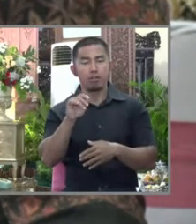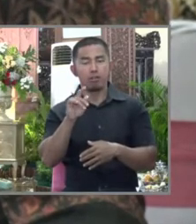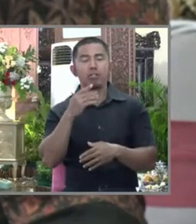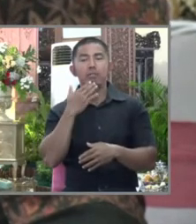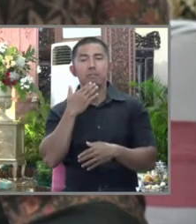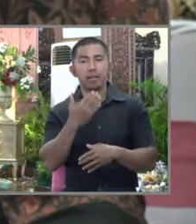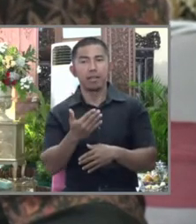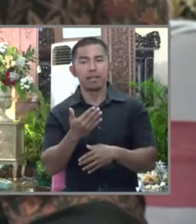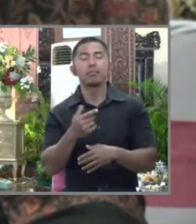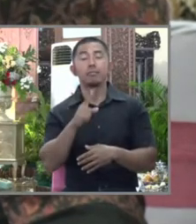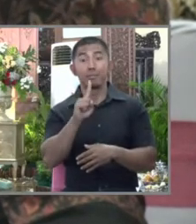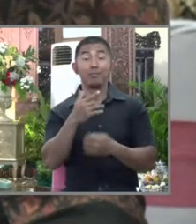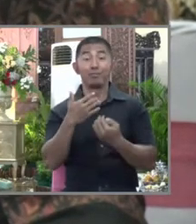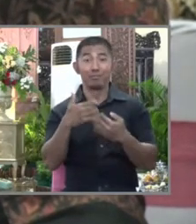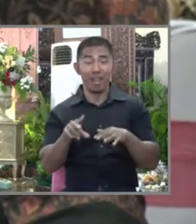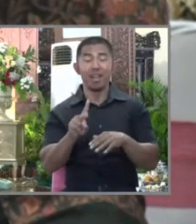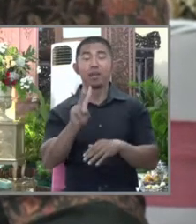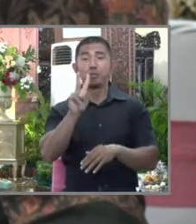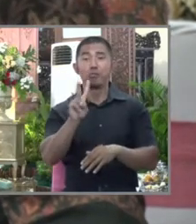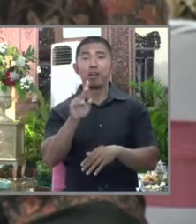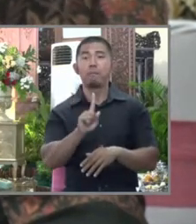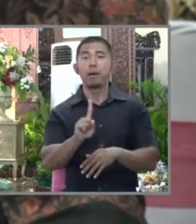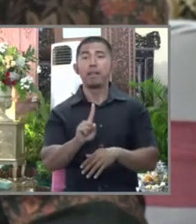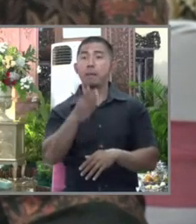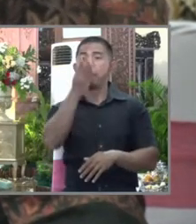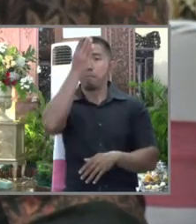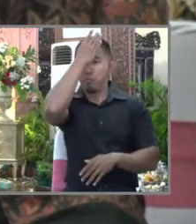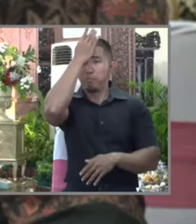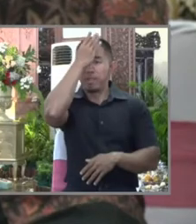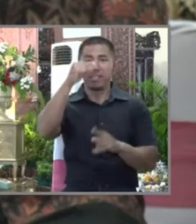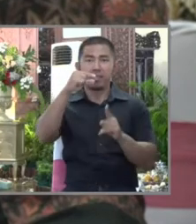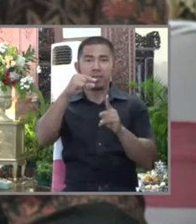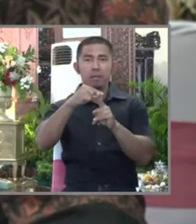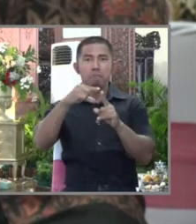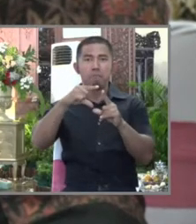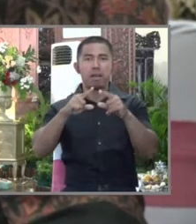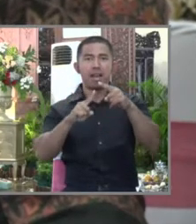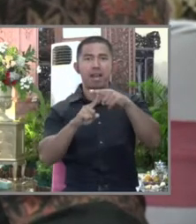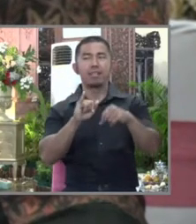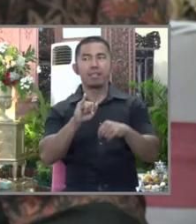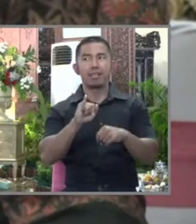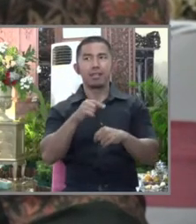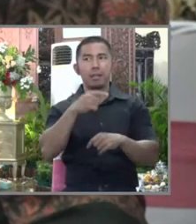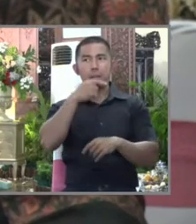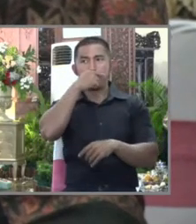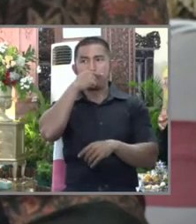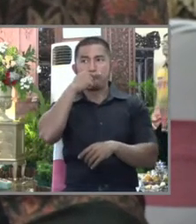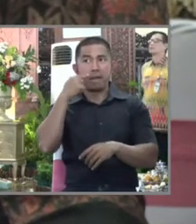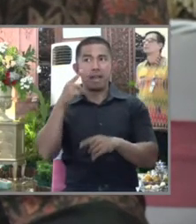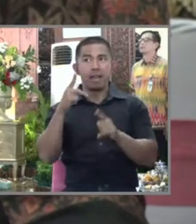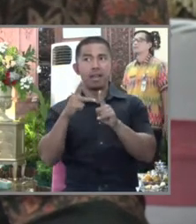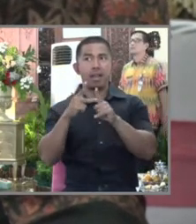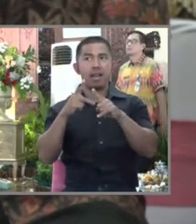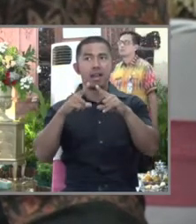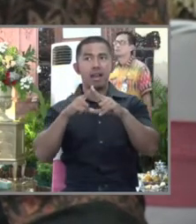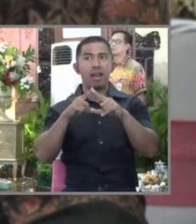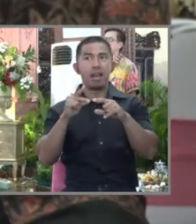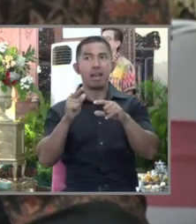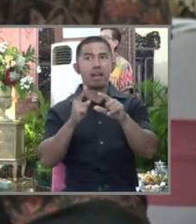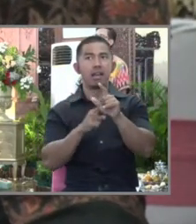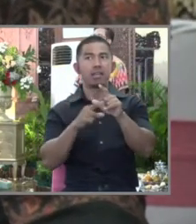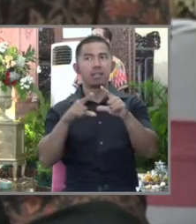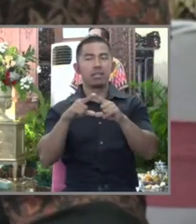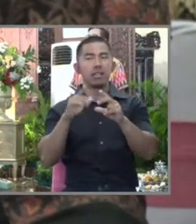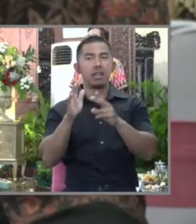yang kedua Bupati Pati Bapak Haji Haryanto SH MH MSI